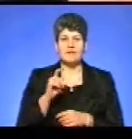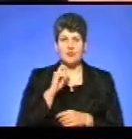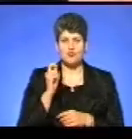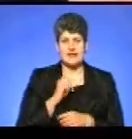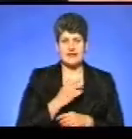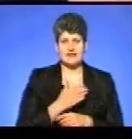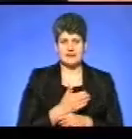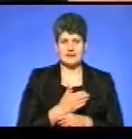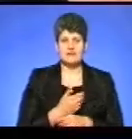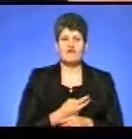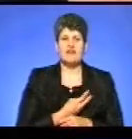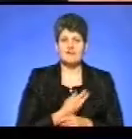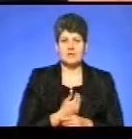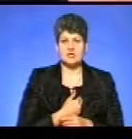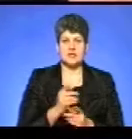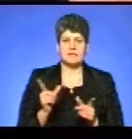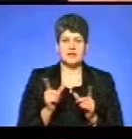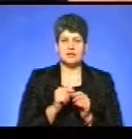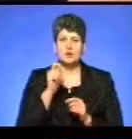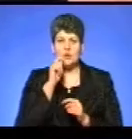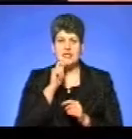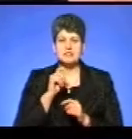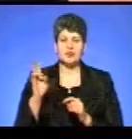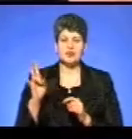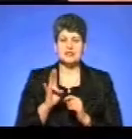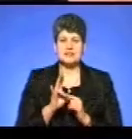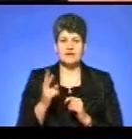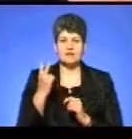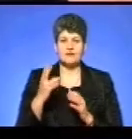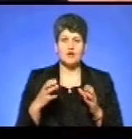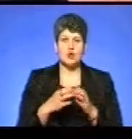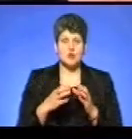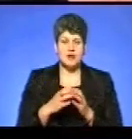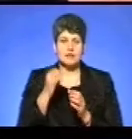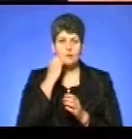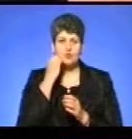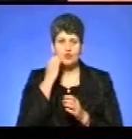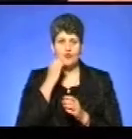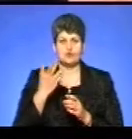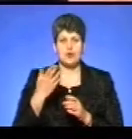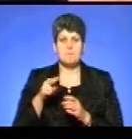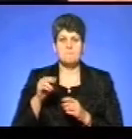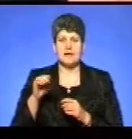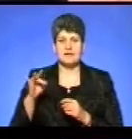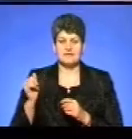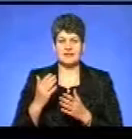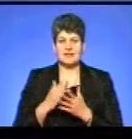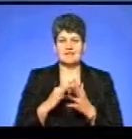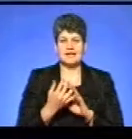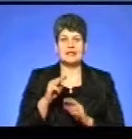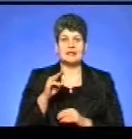бажання приєднатися до Української церкви дві громади Московського патріархату, які знаходяться в селі